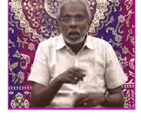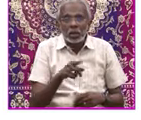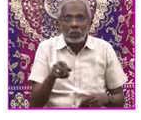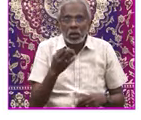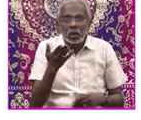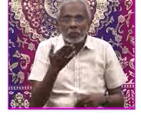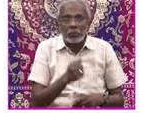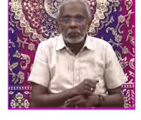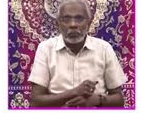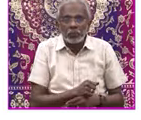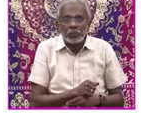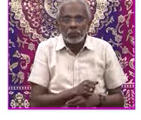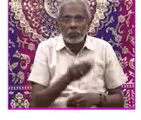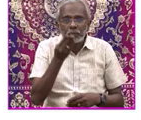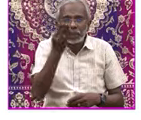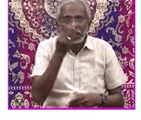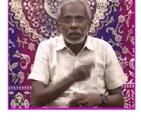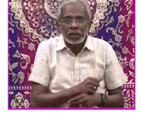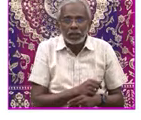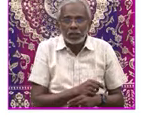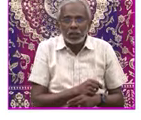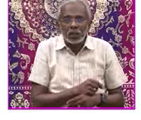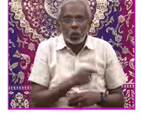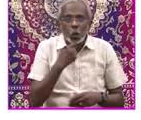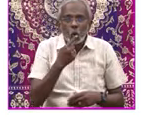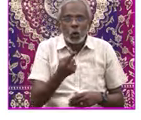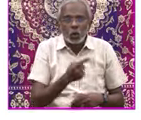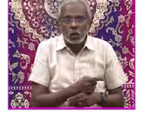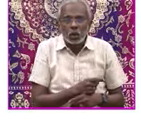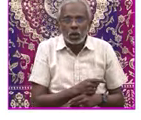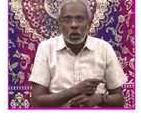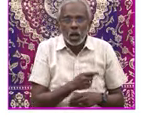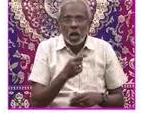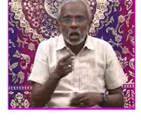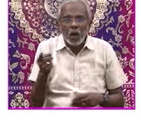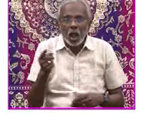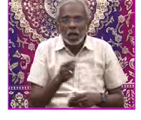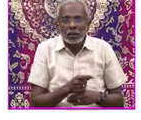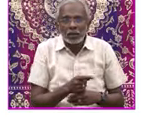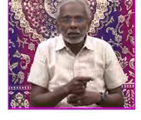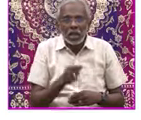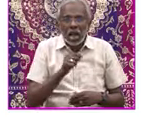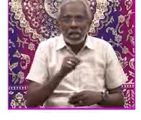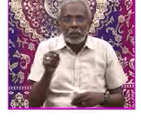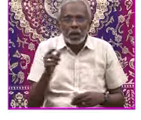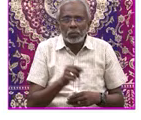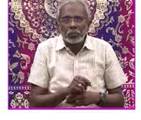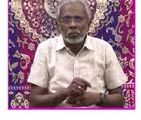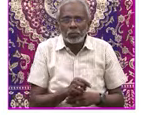கலம்பகம், பரணி, பல்லு, அங்கமாலை, அட்டமங்கலம், அரசன்